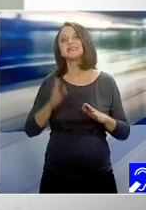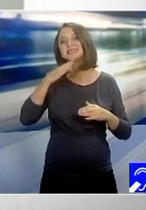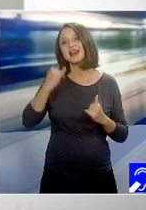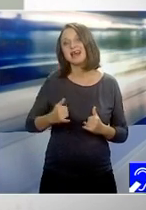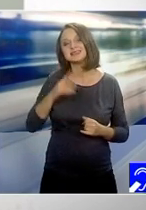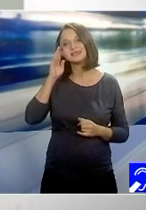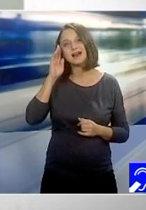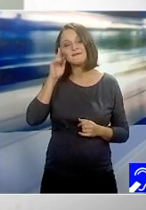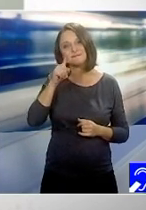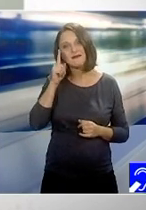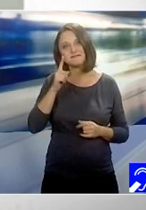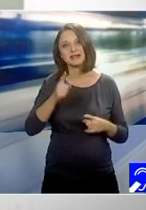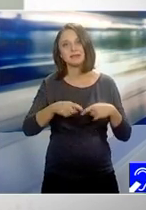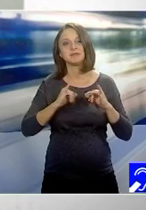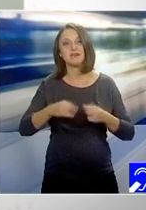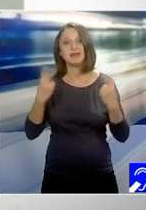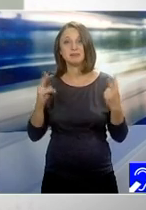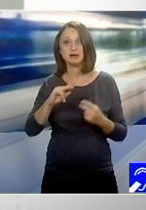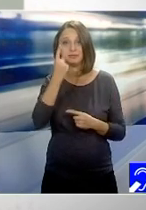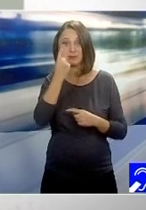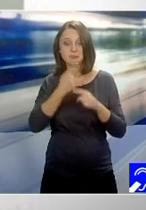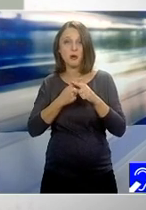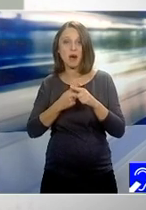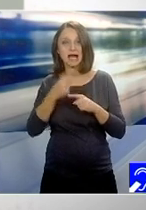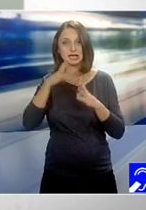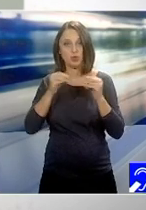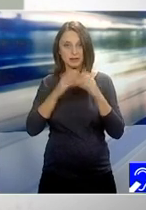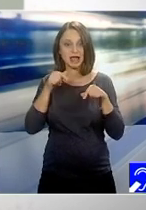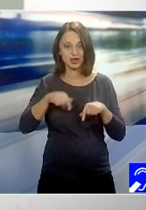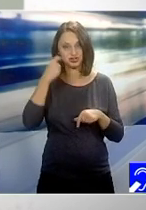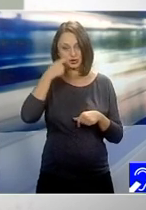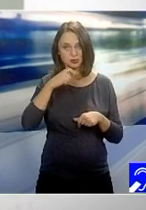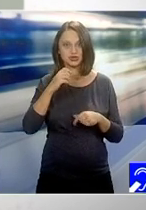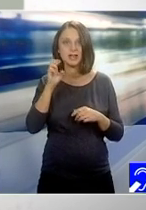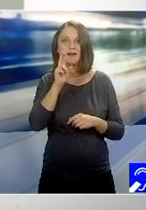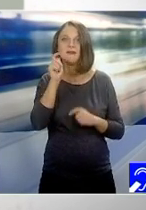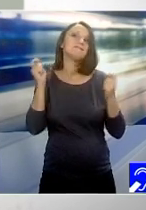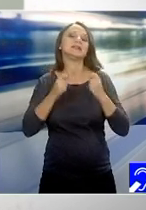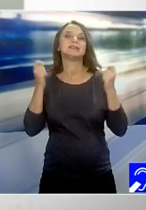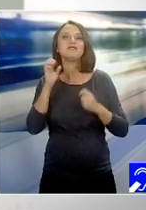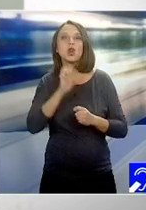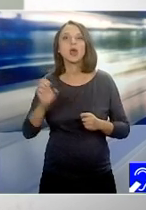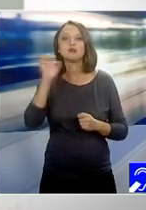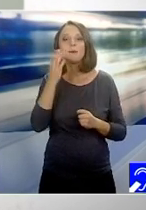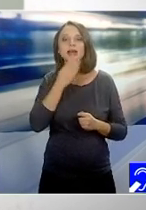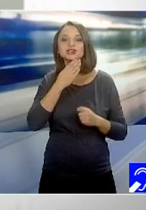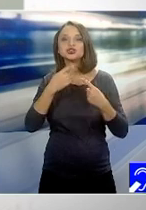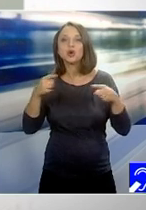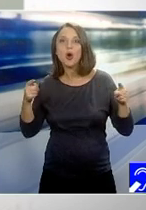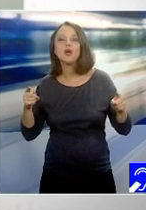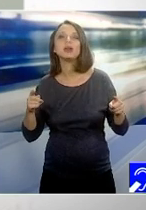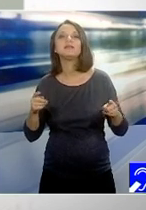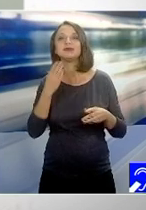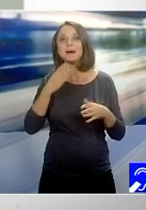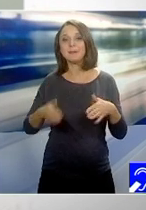se desfășoară în premieră în România, aici la Cluj-Napoca, Festivalul European al Școlilor de Balet. Alături de